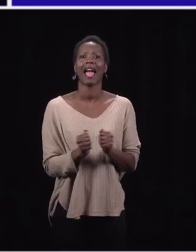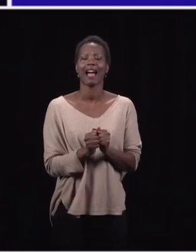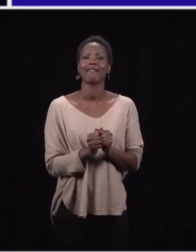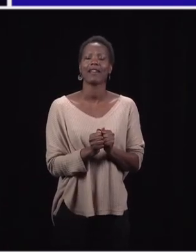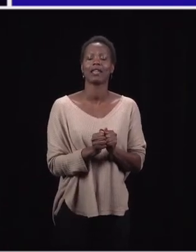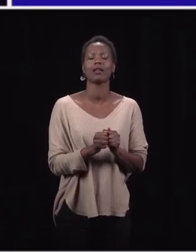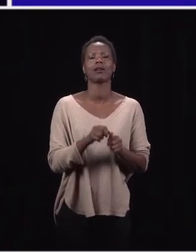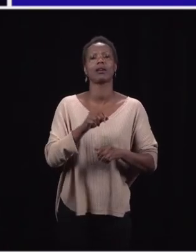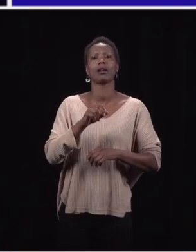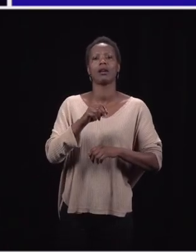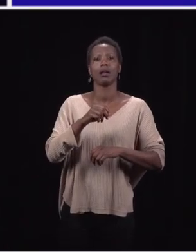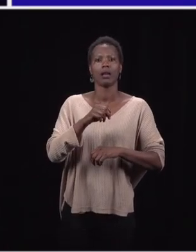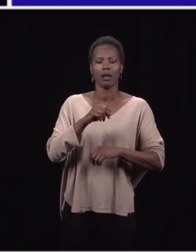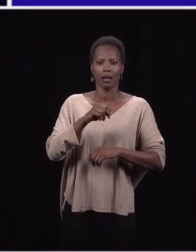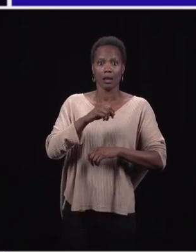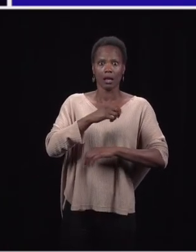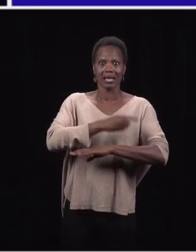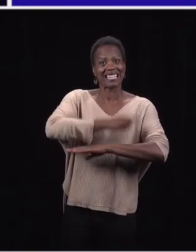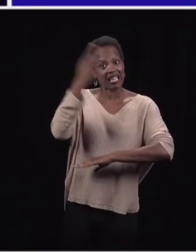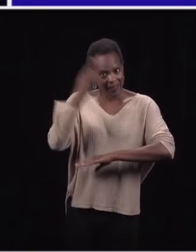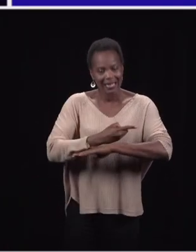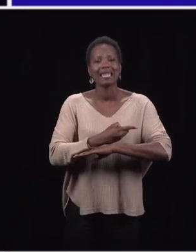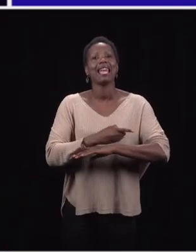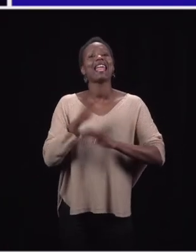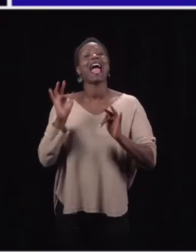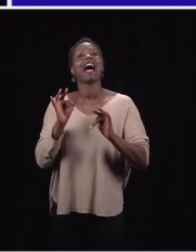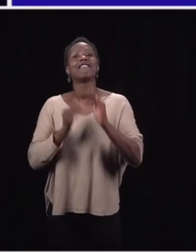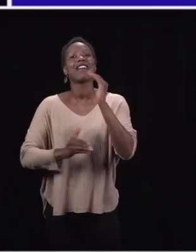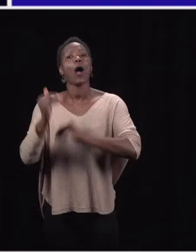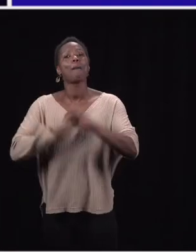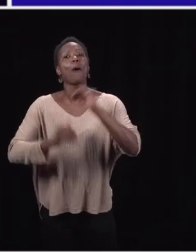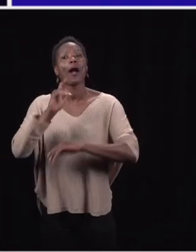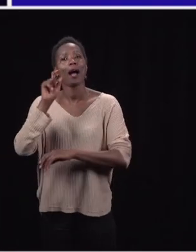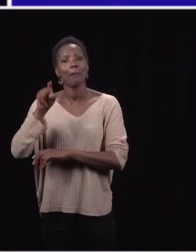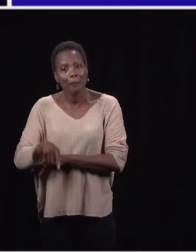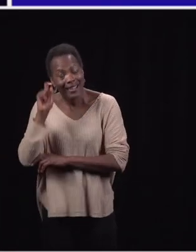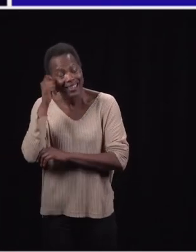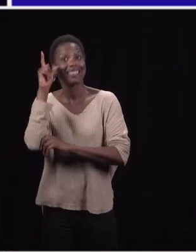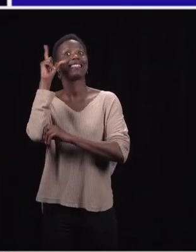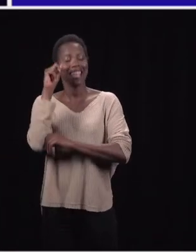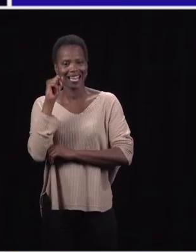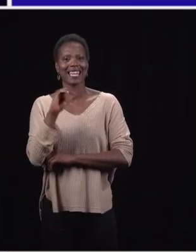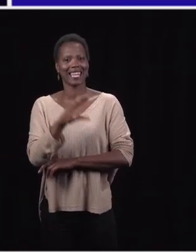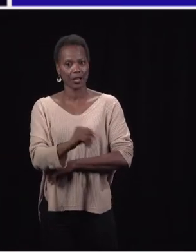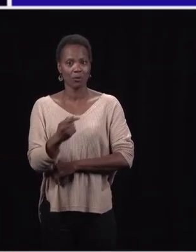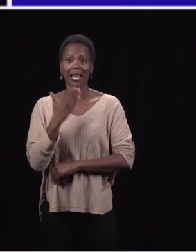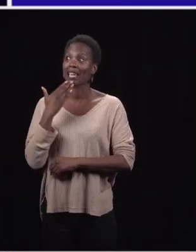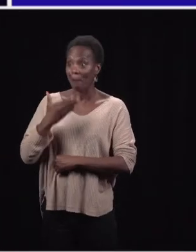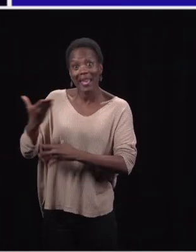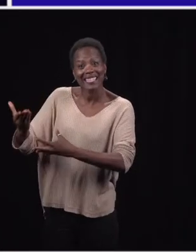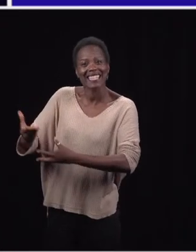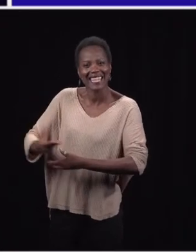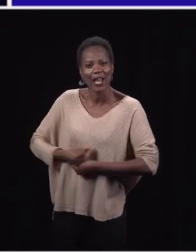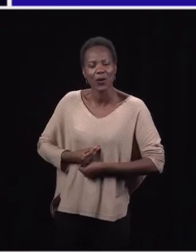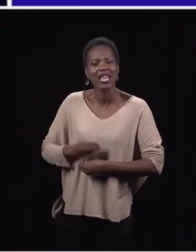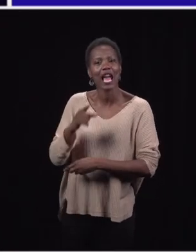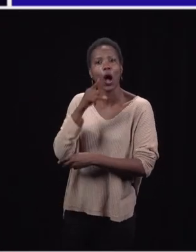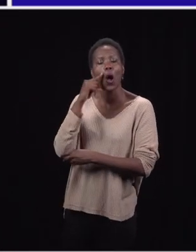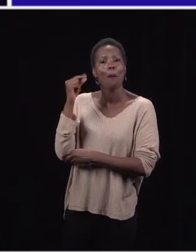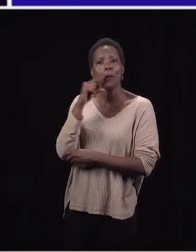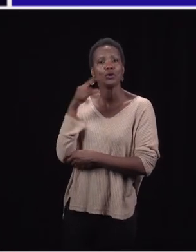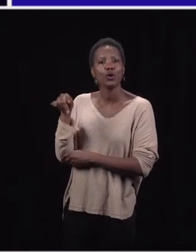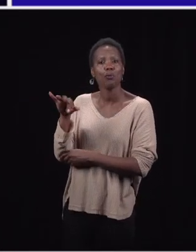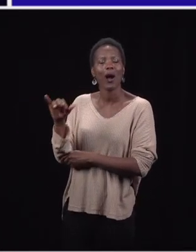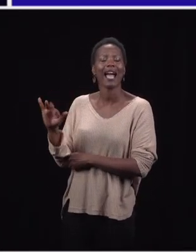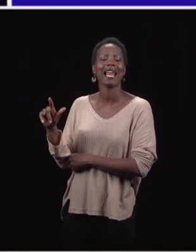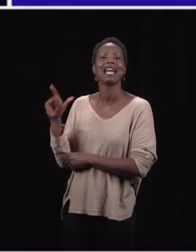diversité dans ce programme déclic numérique je vais vous demander d'accueillir tout de suite Vincent poirrel qui est responsable égalité des